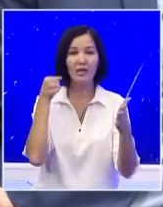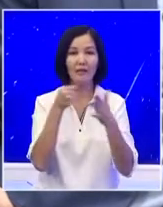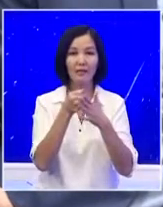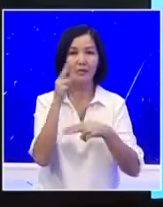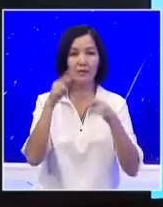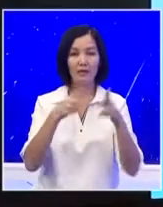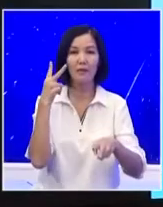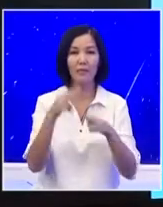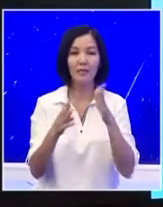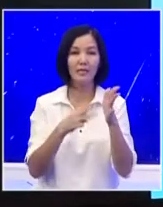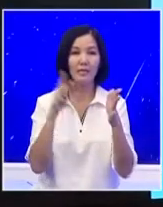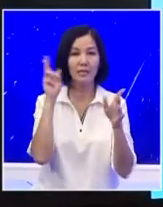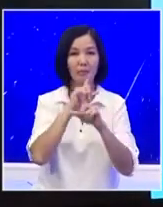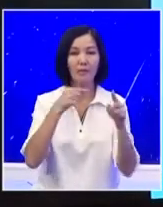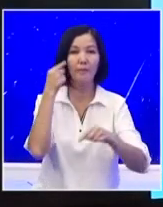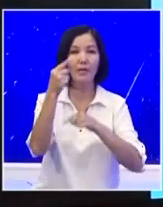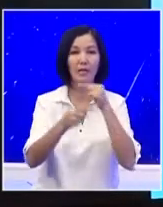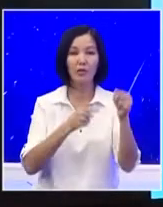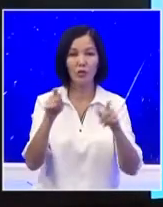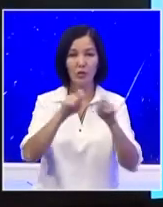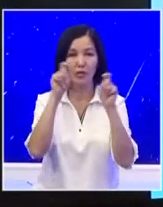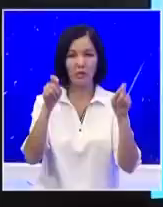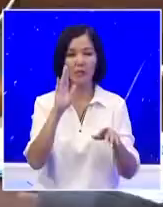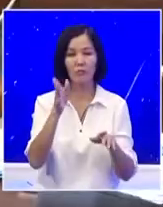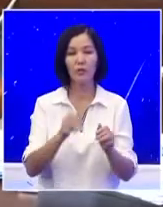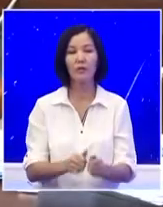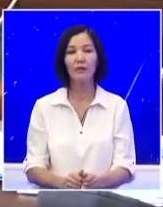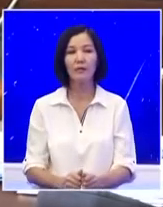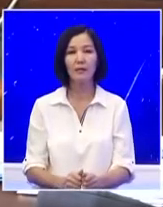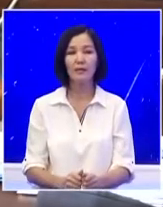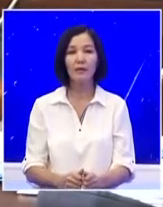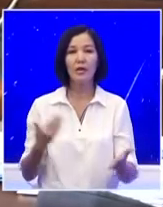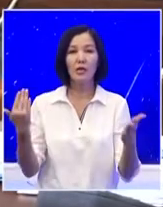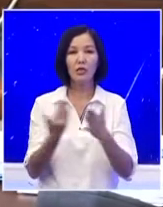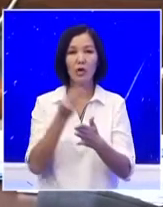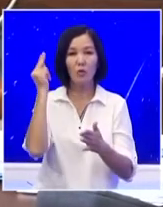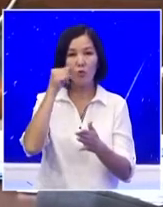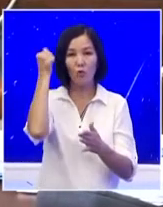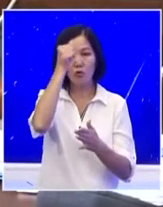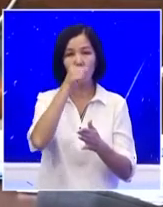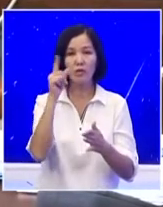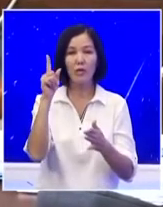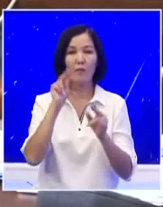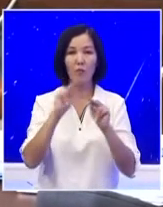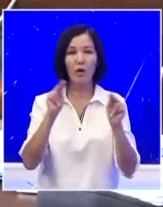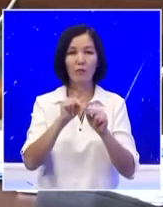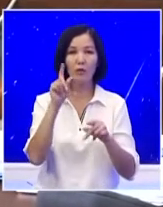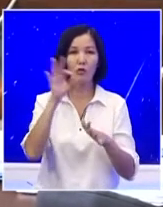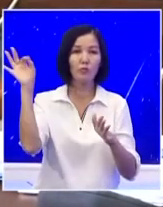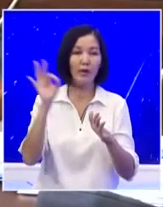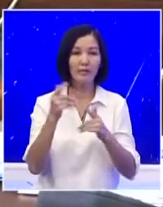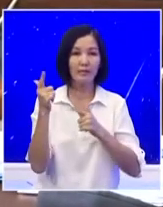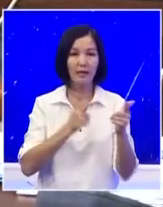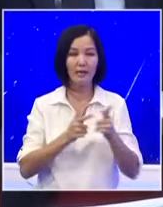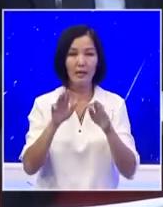бітеді. Ал 8 мектеп келесі жылы қолданысқа берілмек. Жаңа оқу жылына мұғалімдер 100% дайын, компьютермен